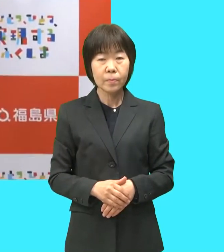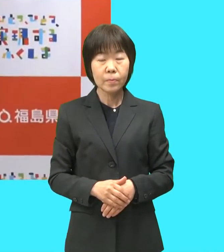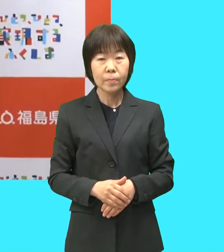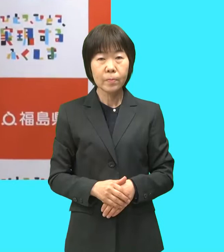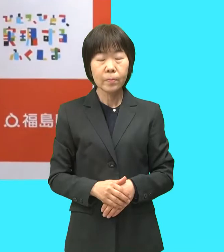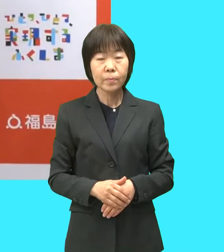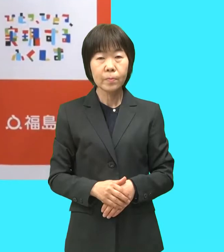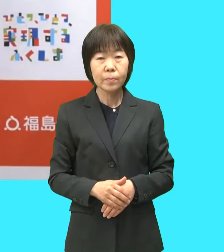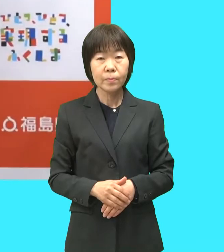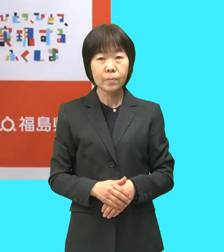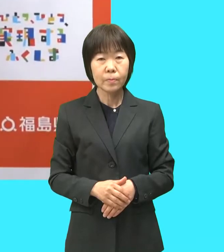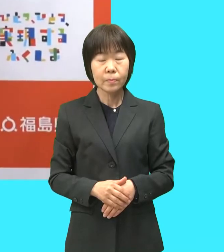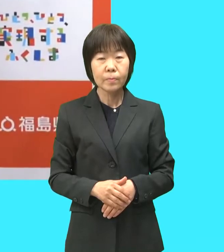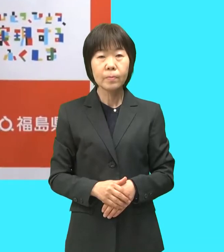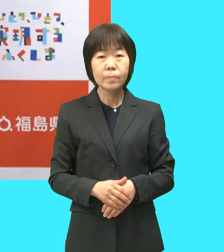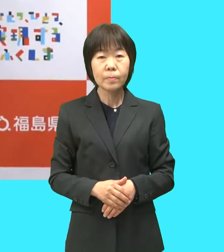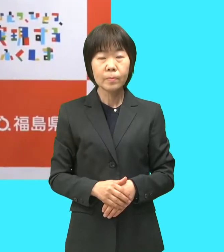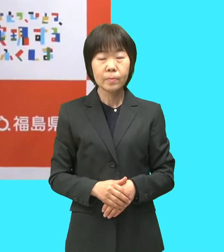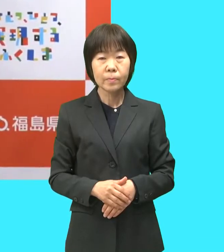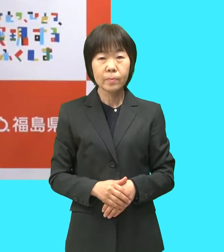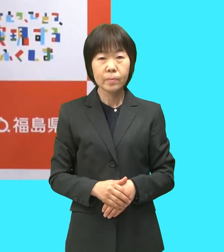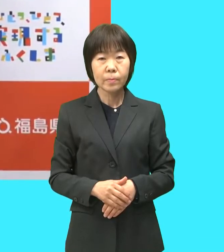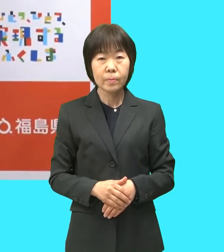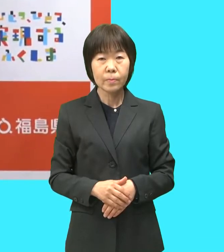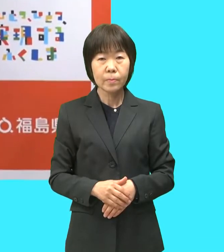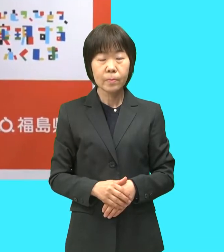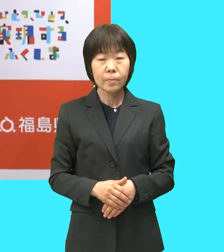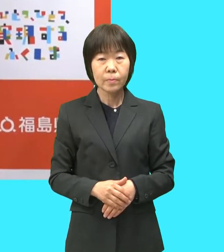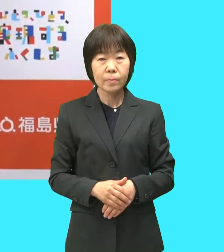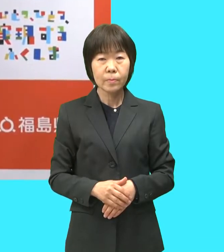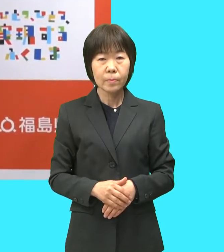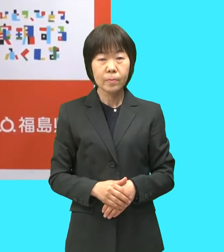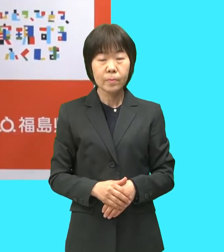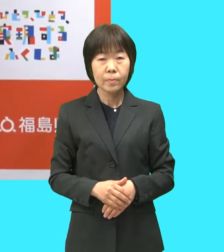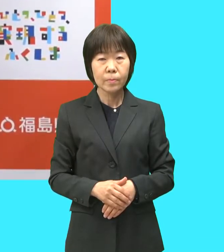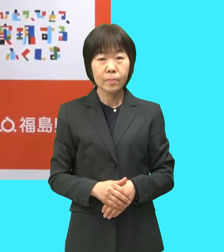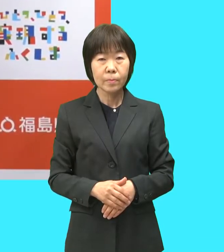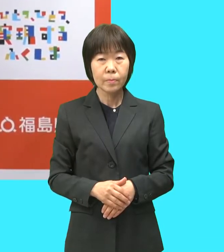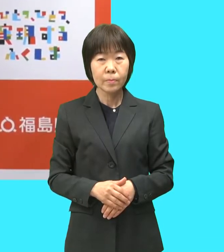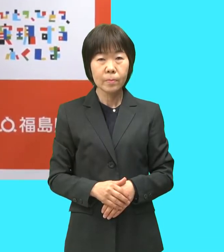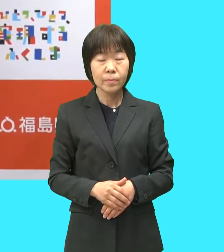社名とお名前をおっしゃってから発言をお願いいたします。ご質問ございますか。